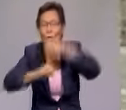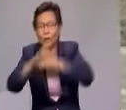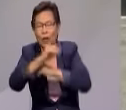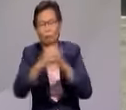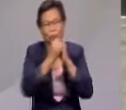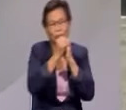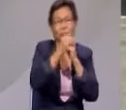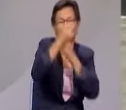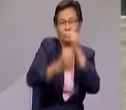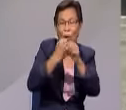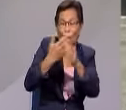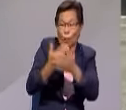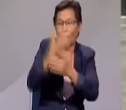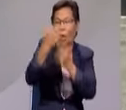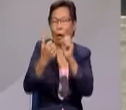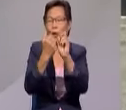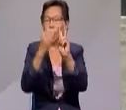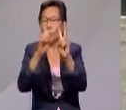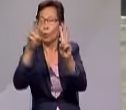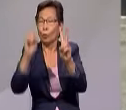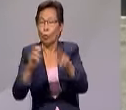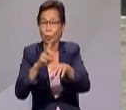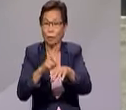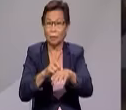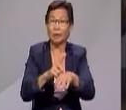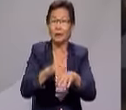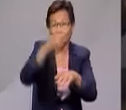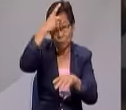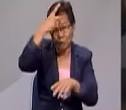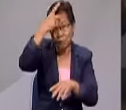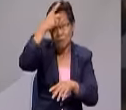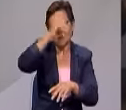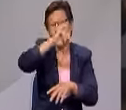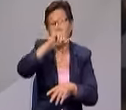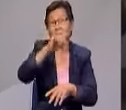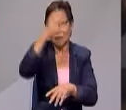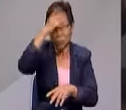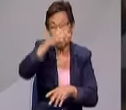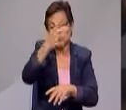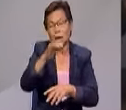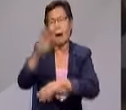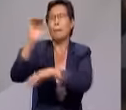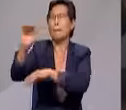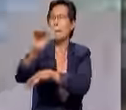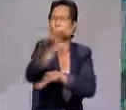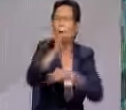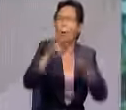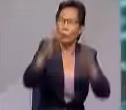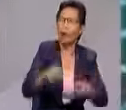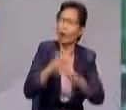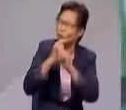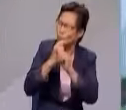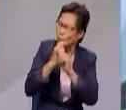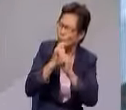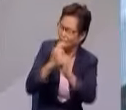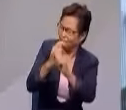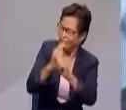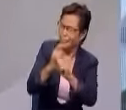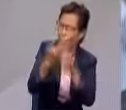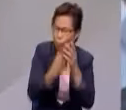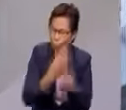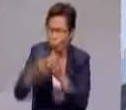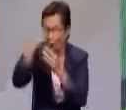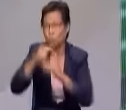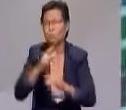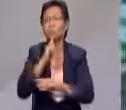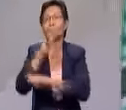Baharu 2020 di Pekan Membakut, Datuk Seri Syafiq mengajak rakyat untuk terus pertahankan perpaduan bagi menjamin